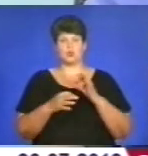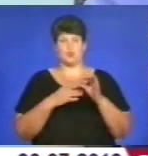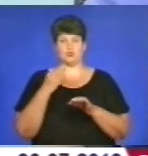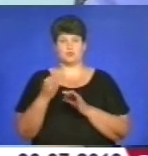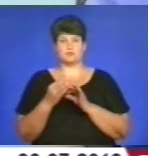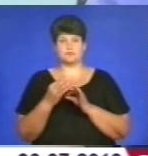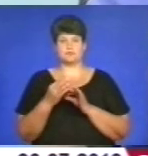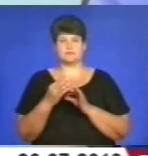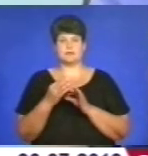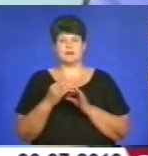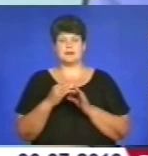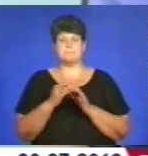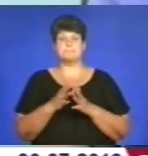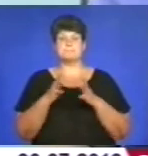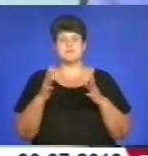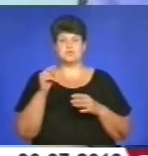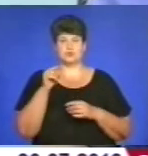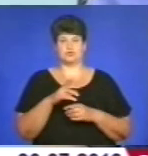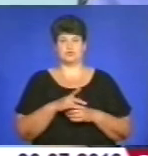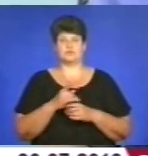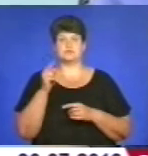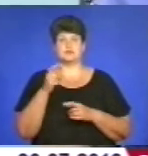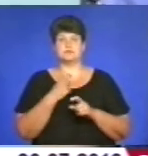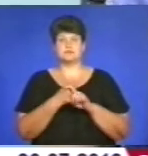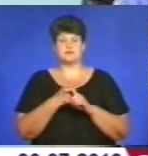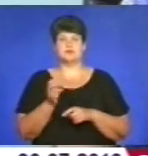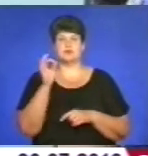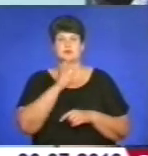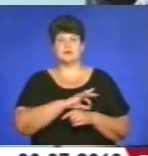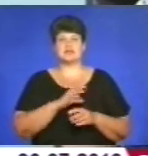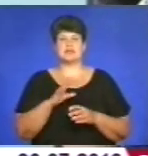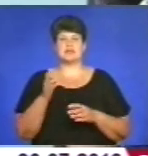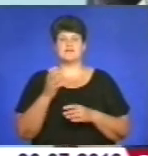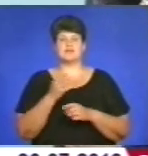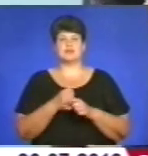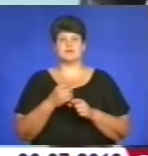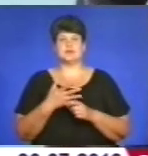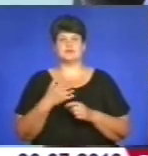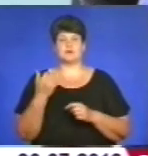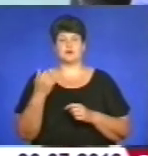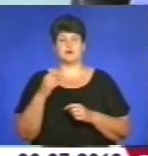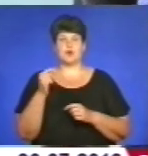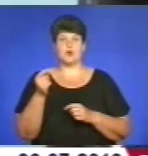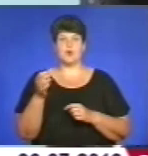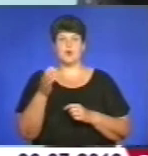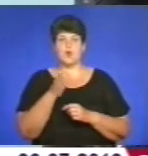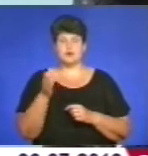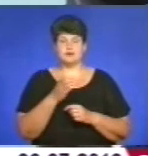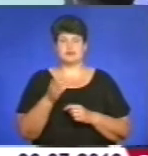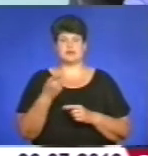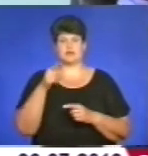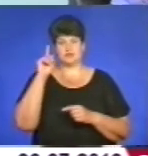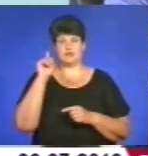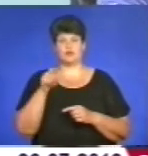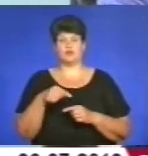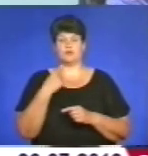Значить, більше того, вказаний спирт використовувався одним із жителів району для виробництва фальсифікованих горілчаних виробів, таких відомих